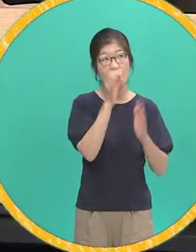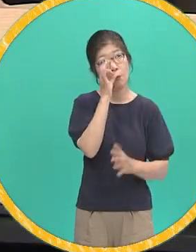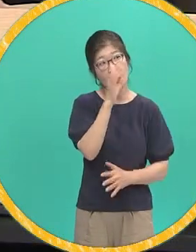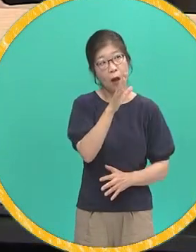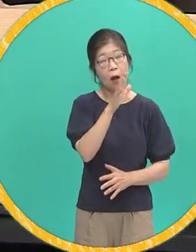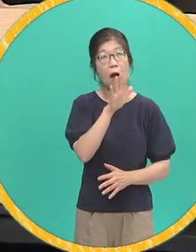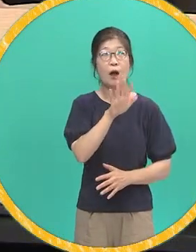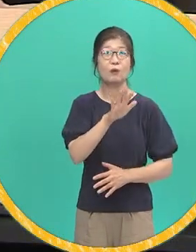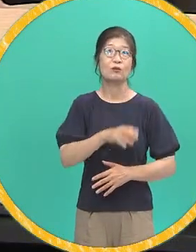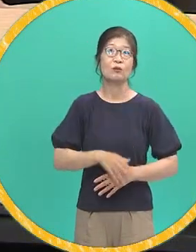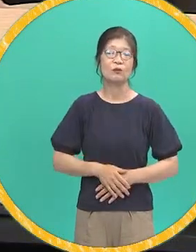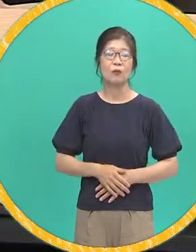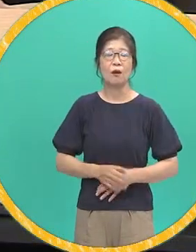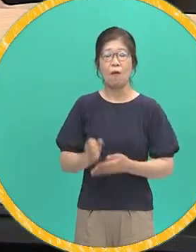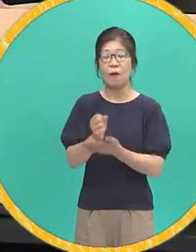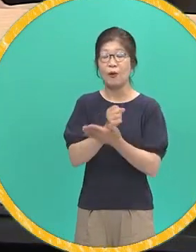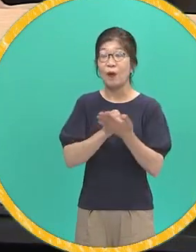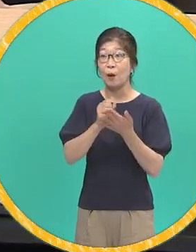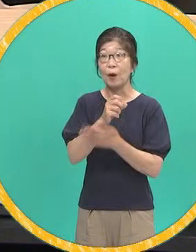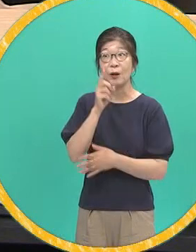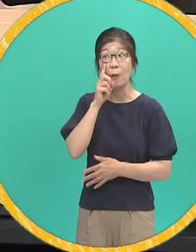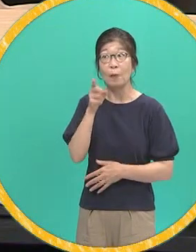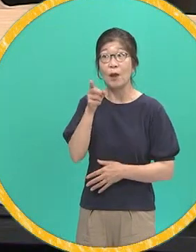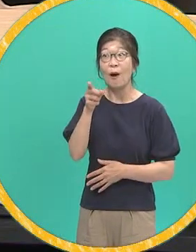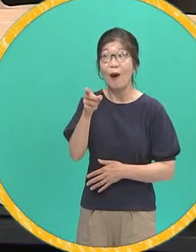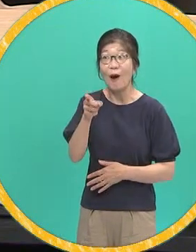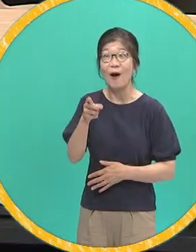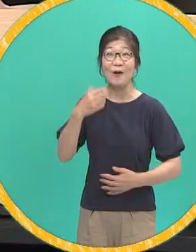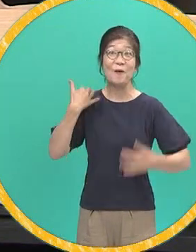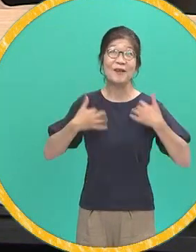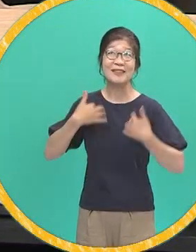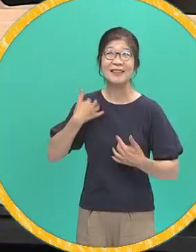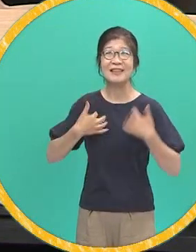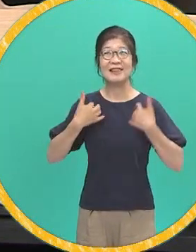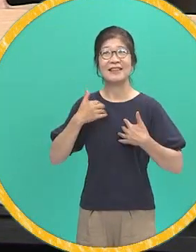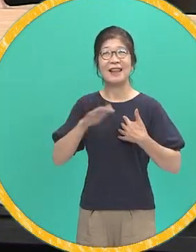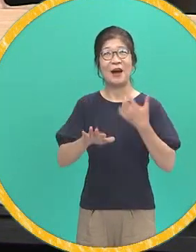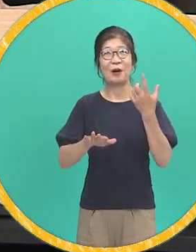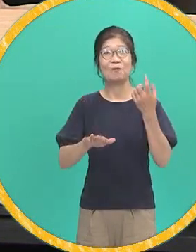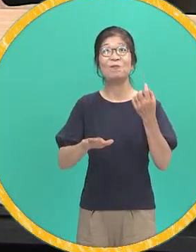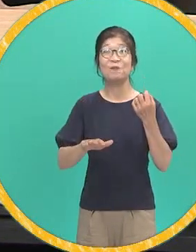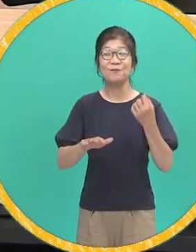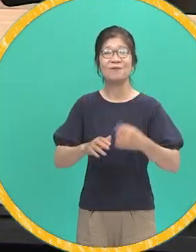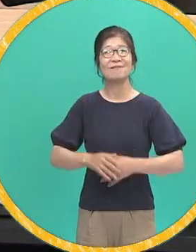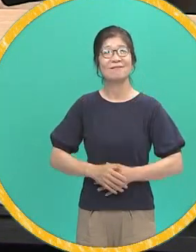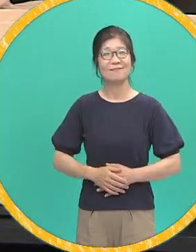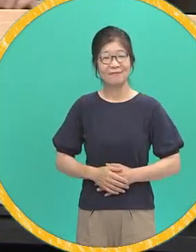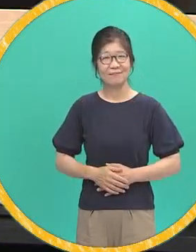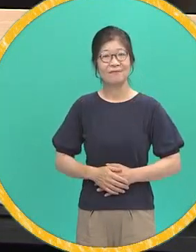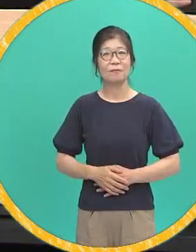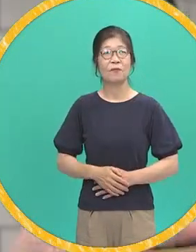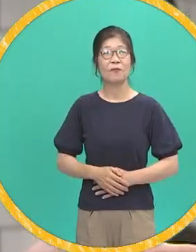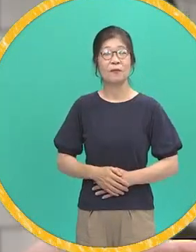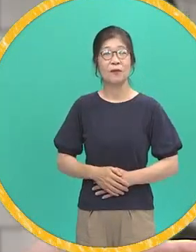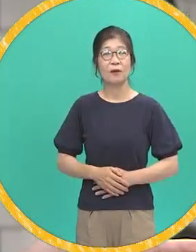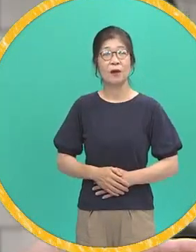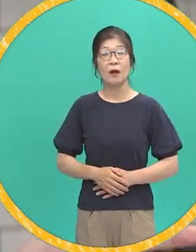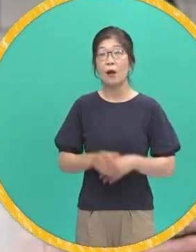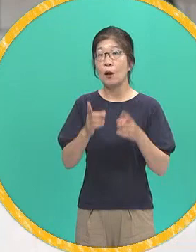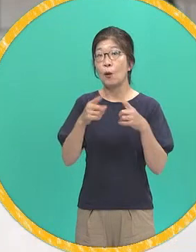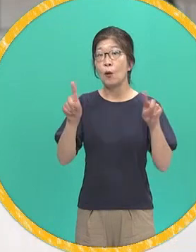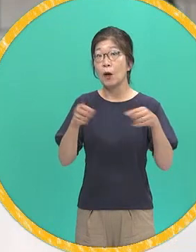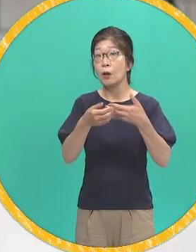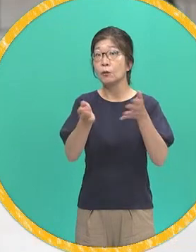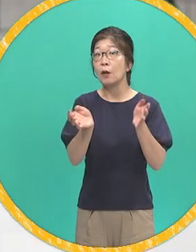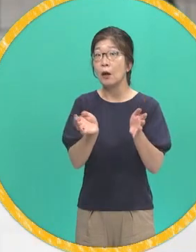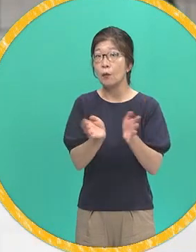なんか予期せぬ時に見かけてわーってちょっと嬉しいなって気持ちになります思いますよねで警察音楽隊